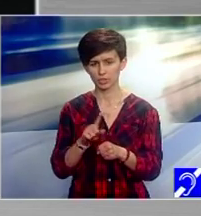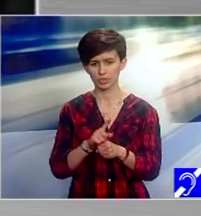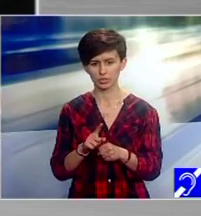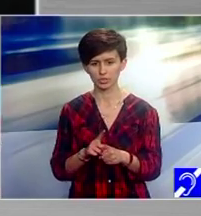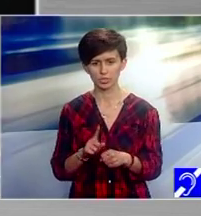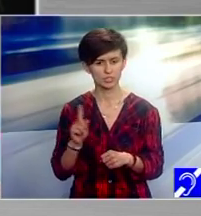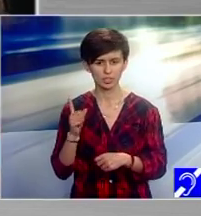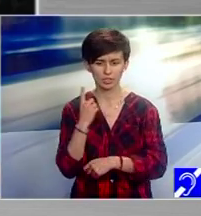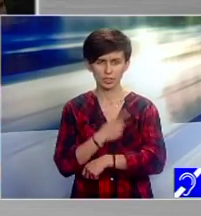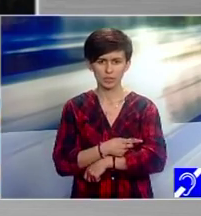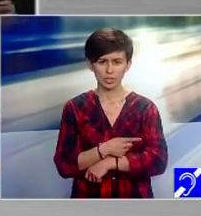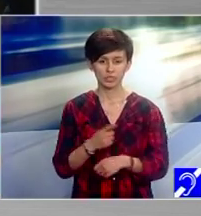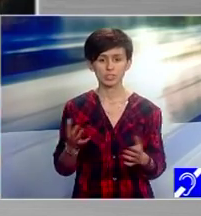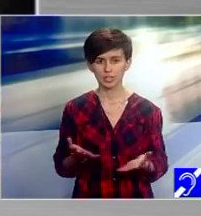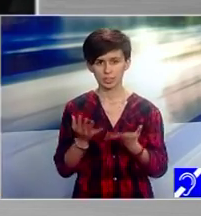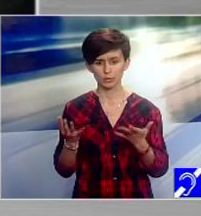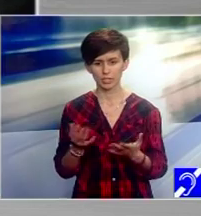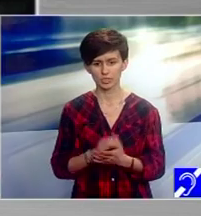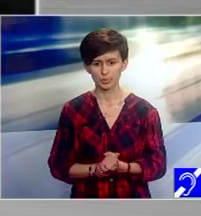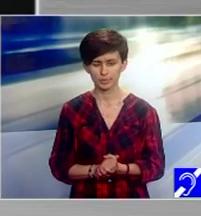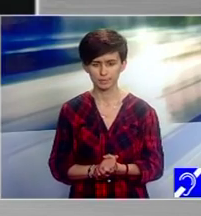mai important să-i încurajăm de mult.